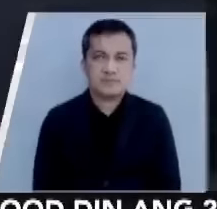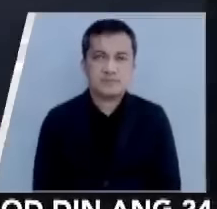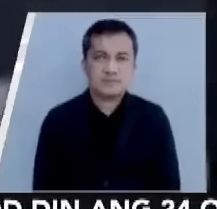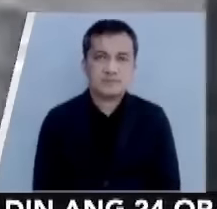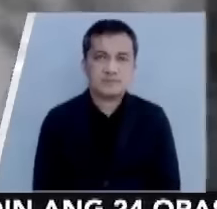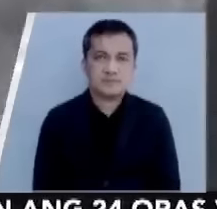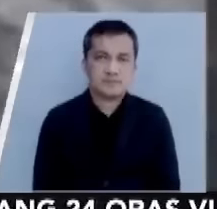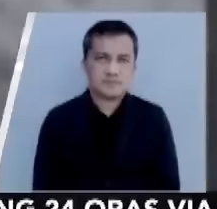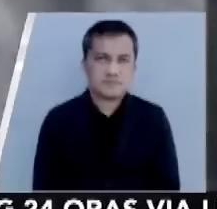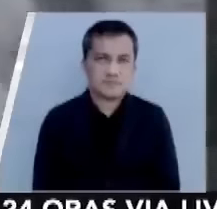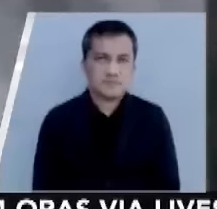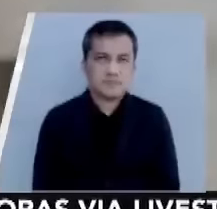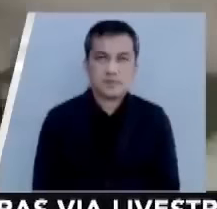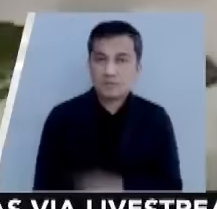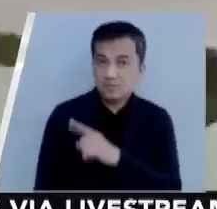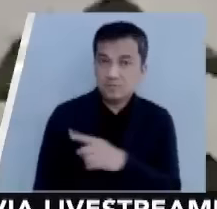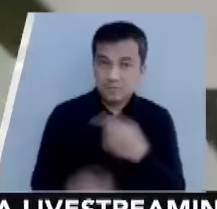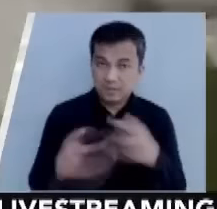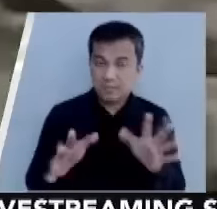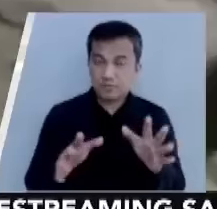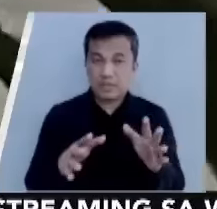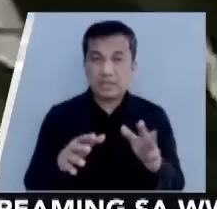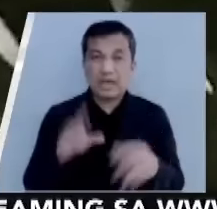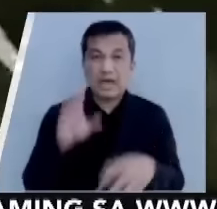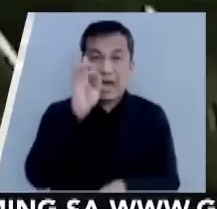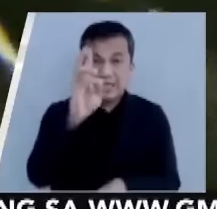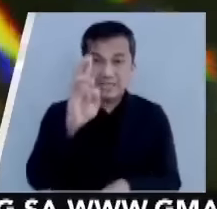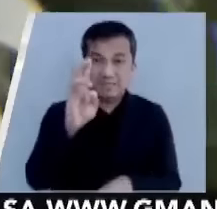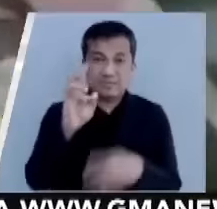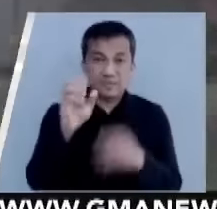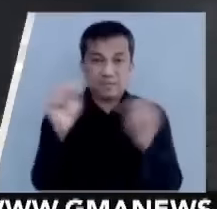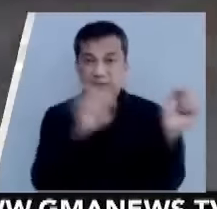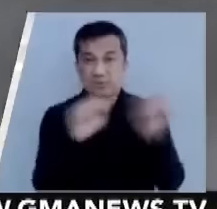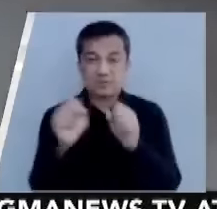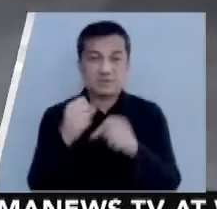Kasunod ng pananalasa ng anim na magkakasunod na bagyo sa nakalipas lang ng 4 linggo.